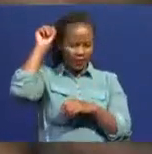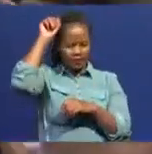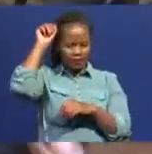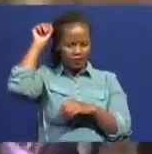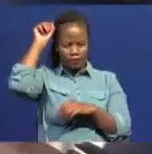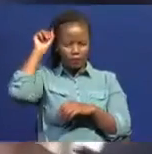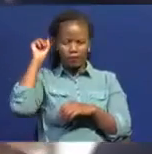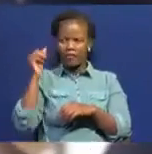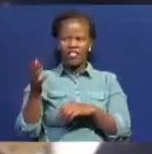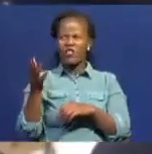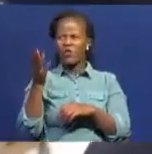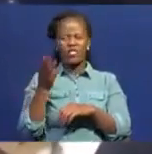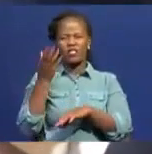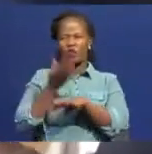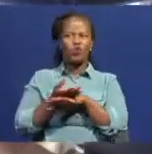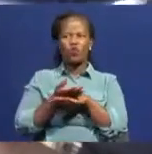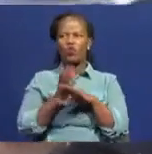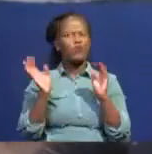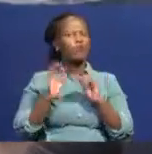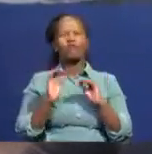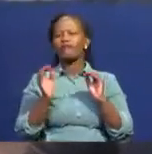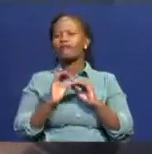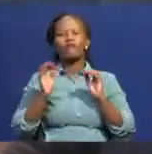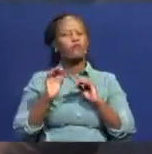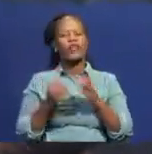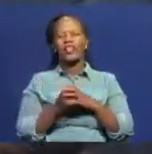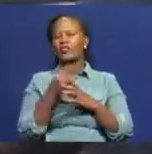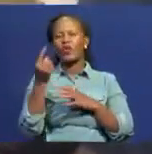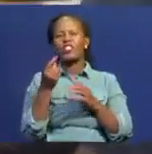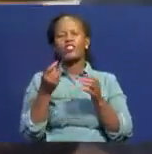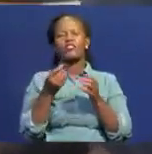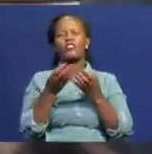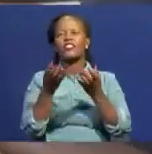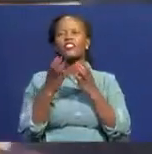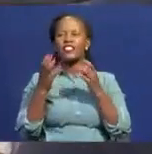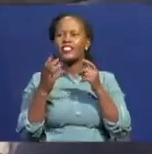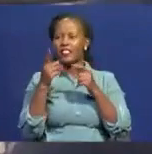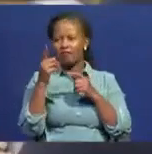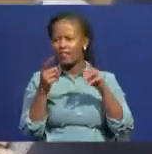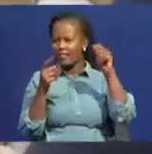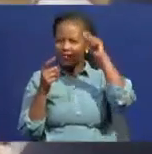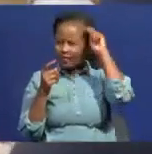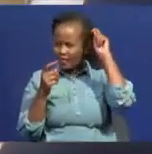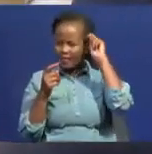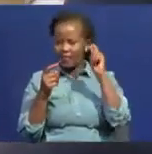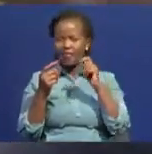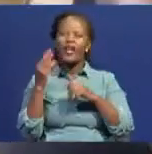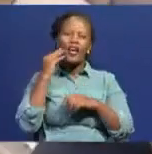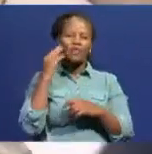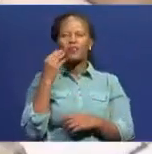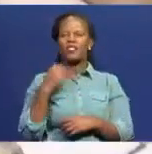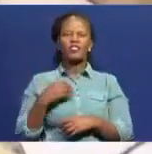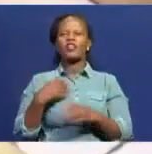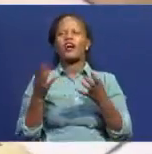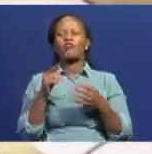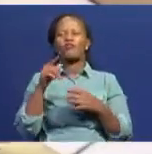si ngumu sana. Unafaa kukua na mashini. We mwenye ujue kunyoa. Usiamuke